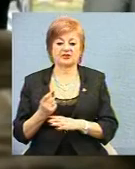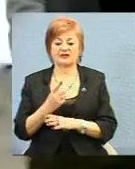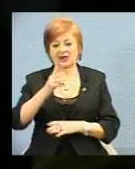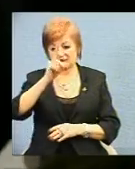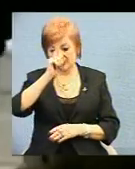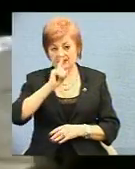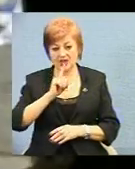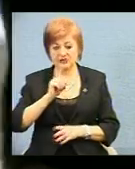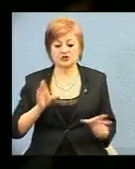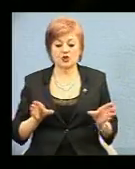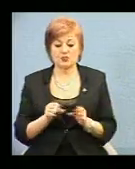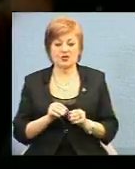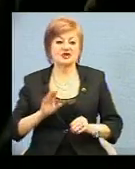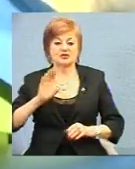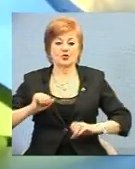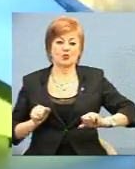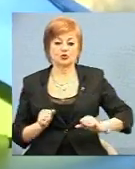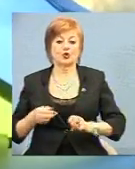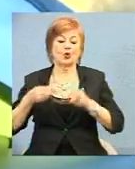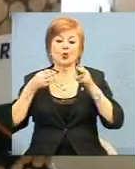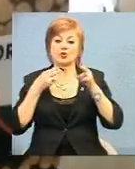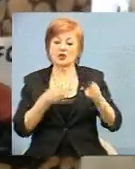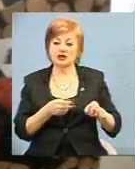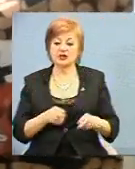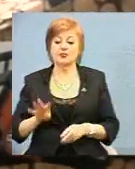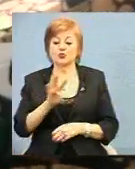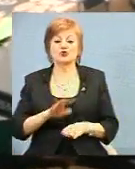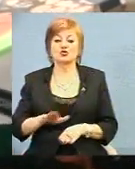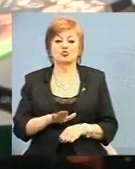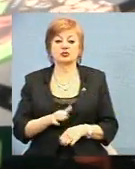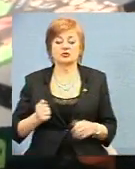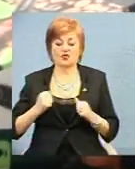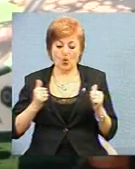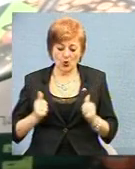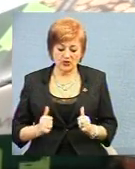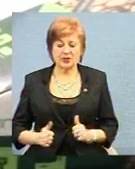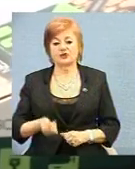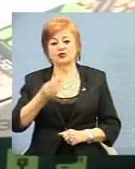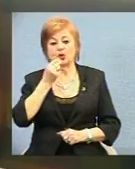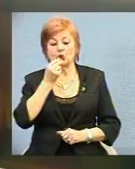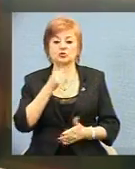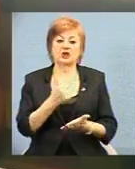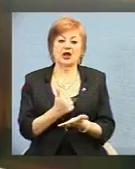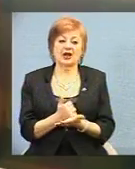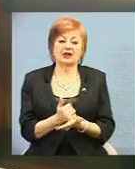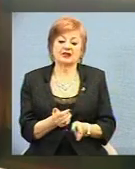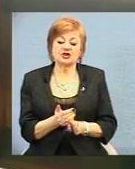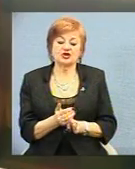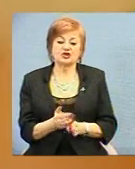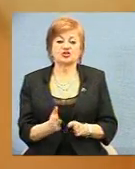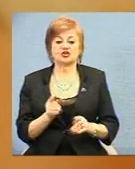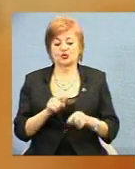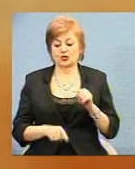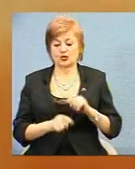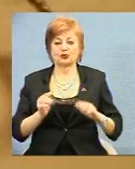Надія Мороз разом із колегами їдуть до сірої зони. Везуть бойове спорядження, одяг, їжу, а головне – часточку рідної домівки